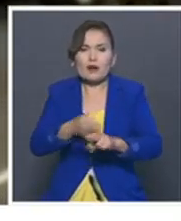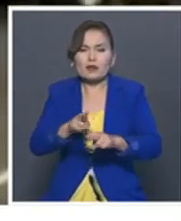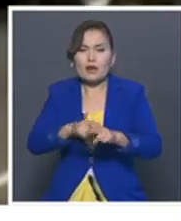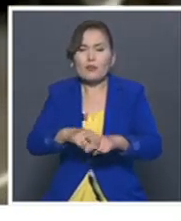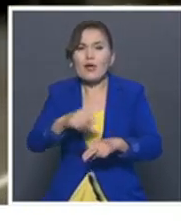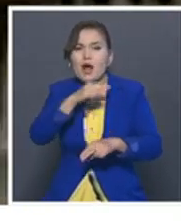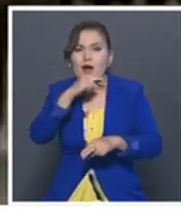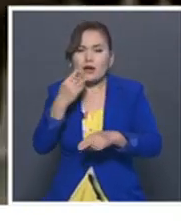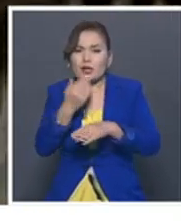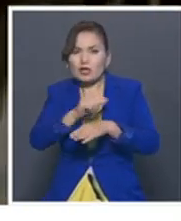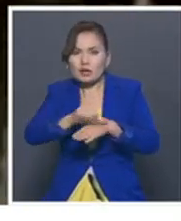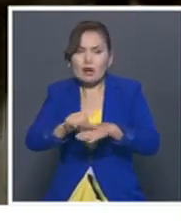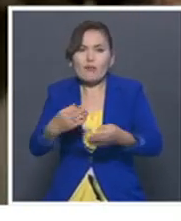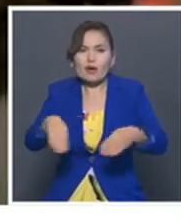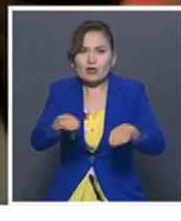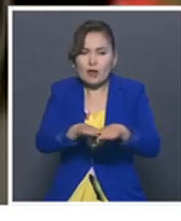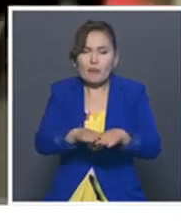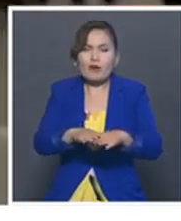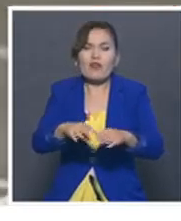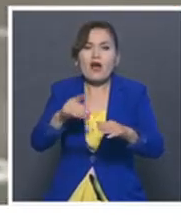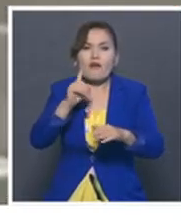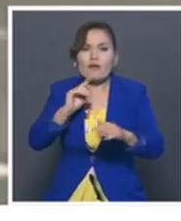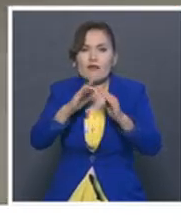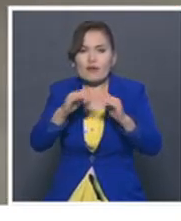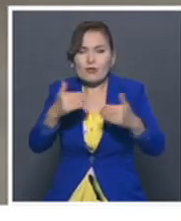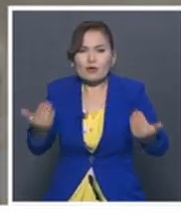уақытша құрылған шатырлы қалашықта шекараның ашылуын